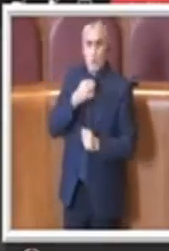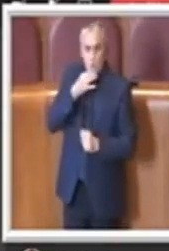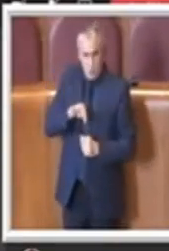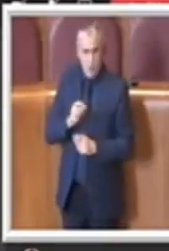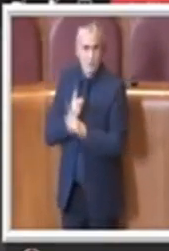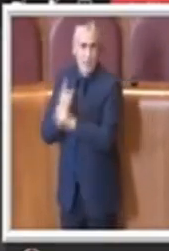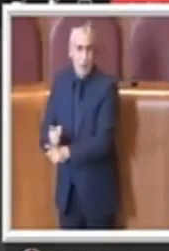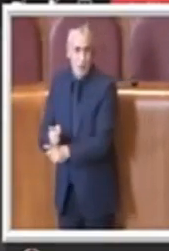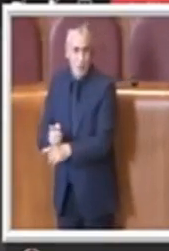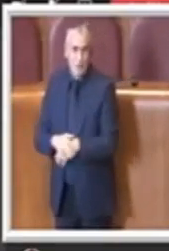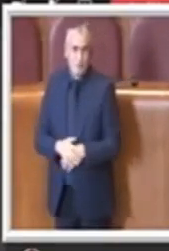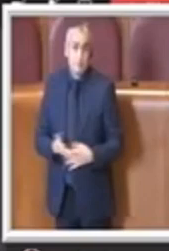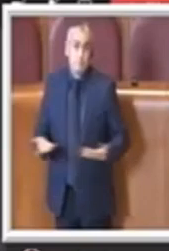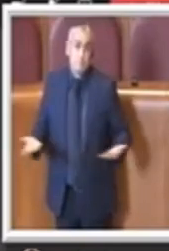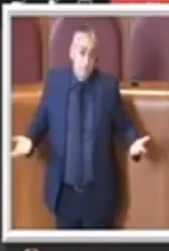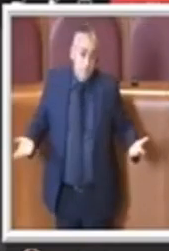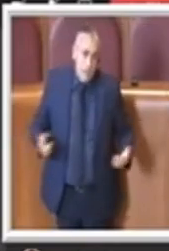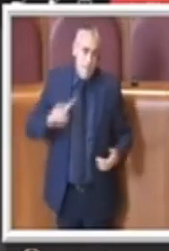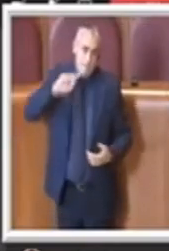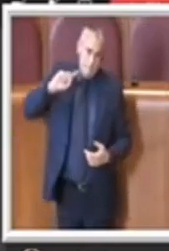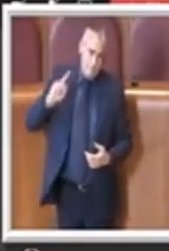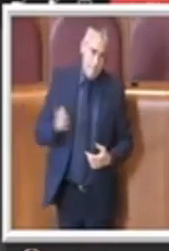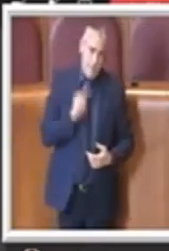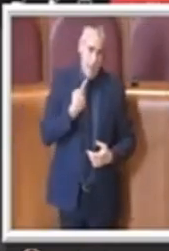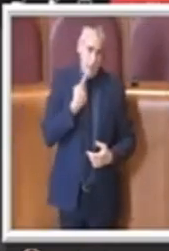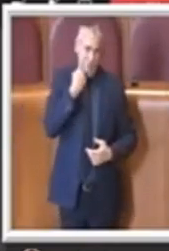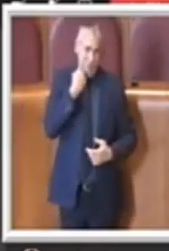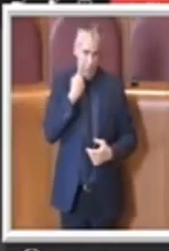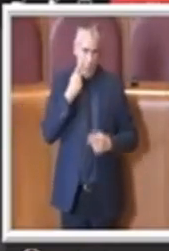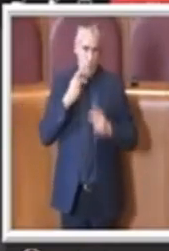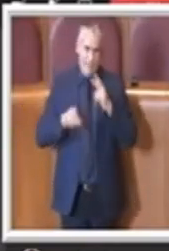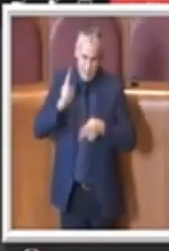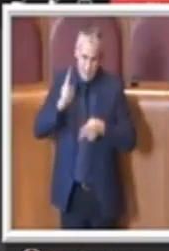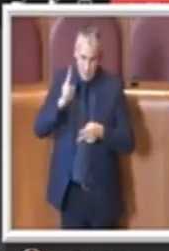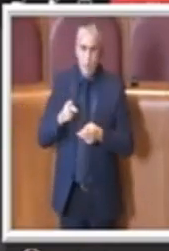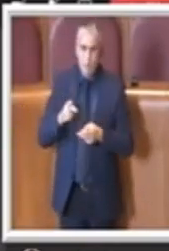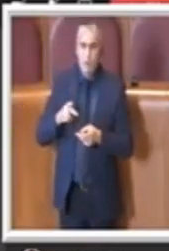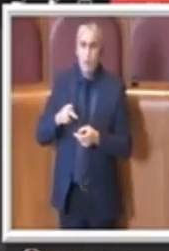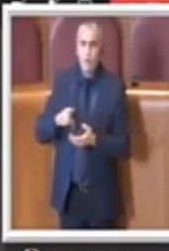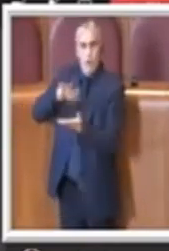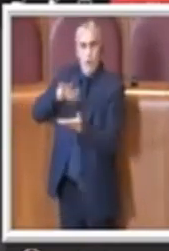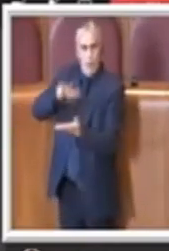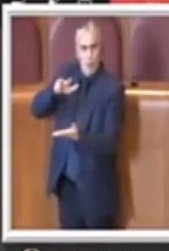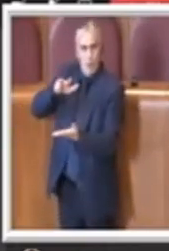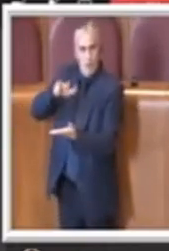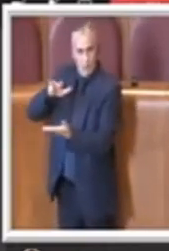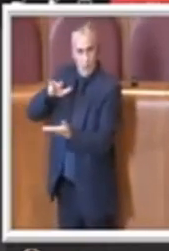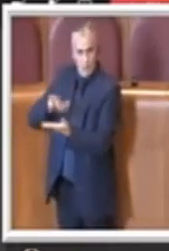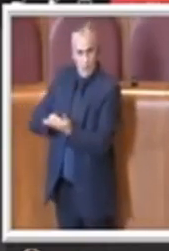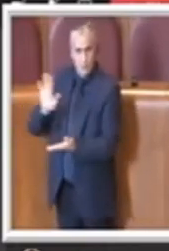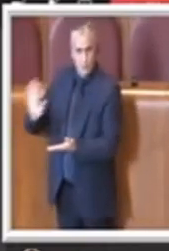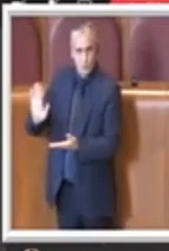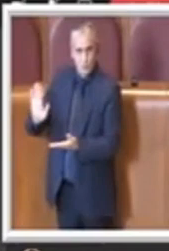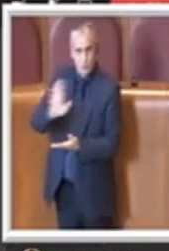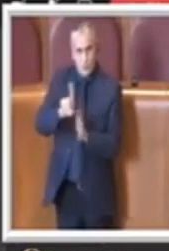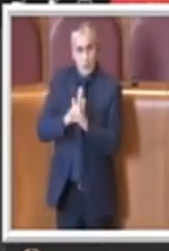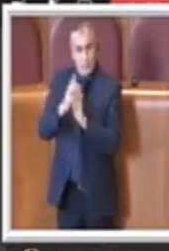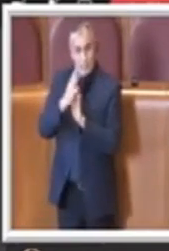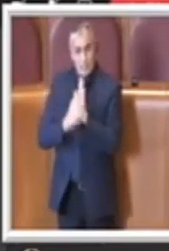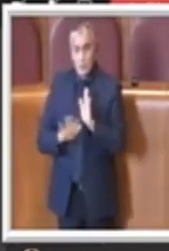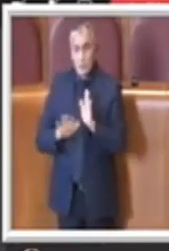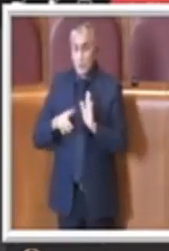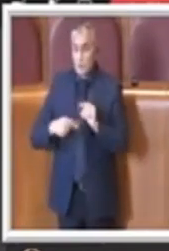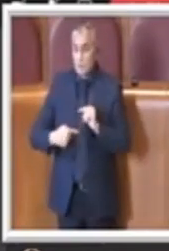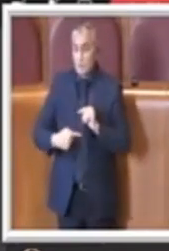se fossimo stati più furbi avremmo dovuto a trovare queste delibere perché le lezioni saranno